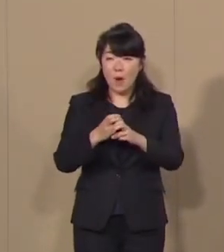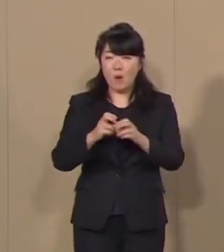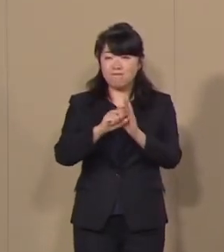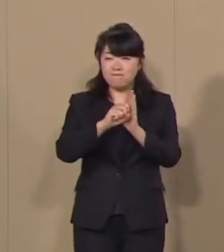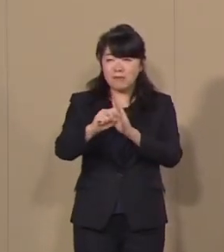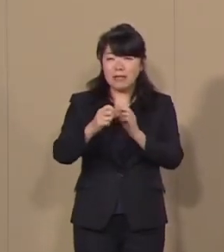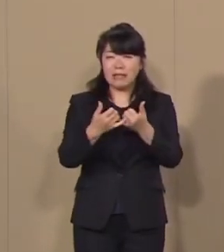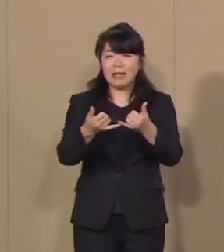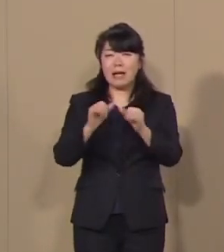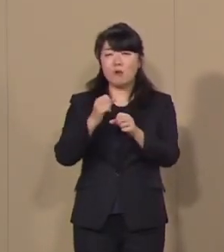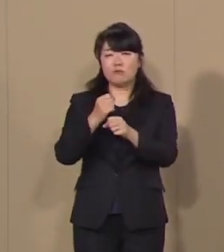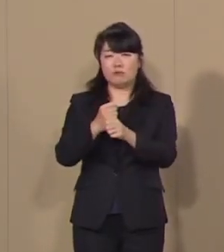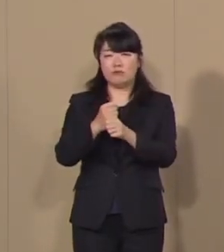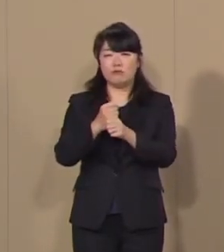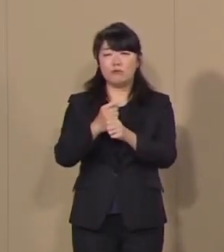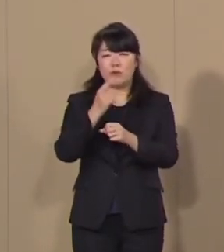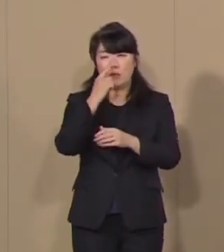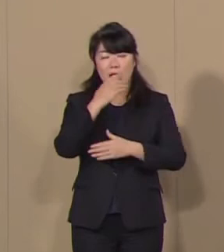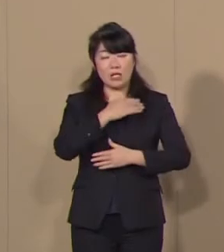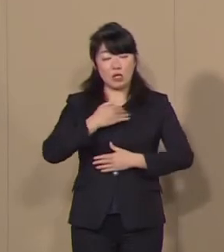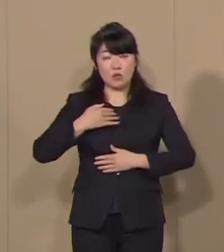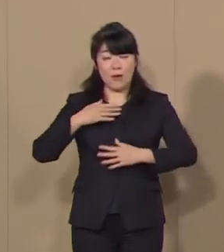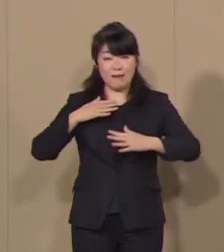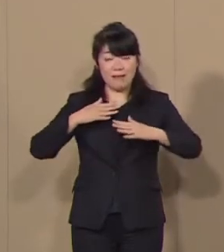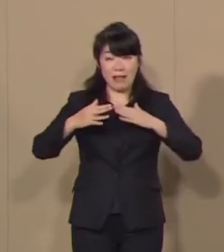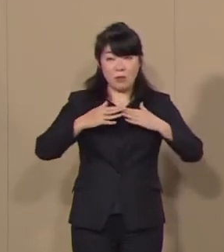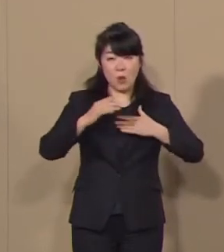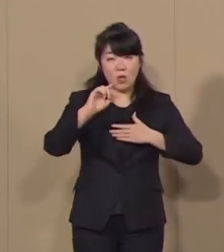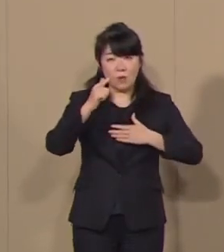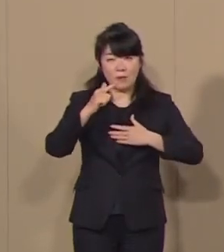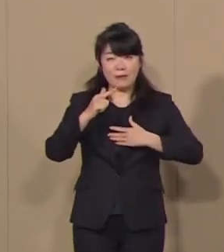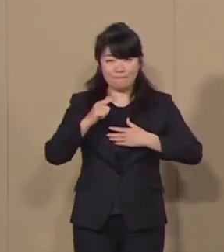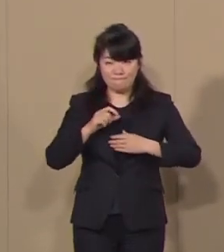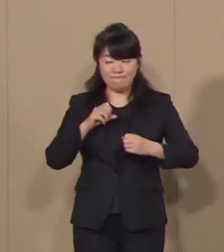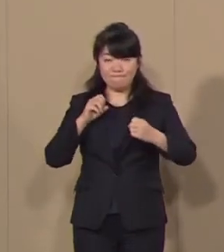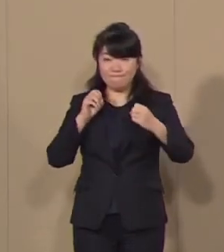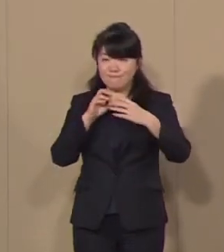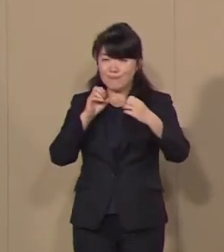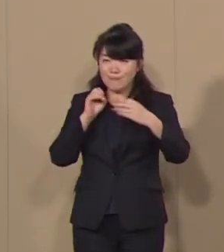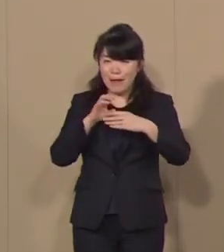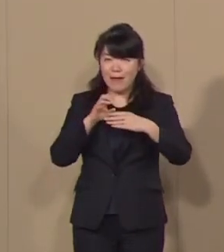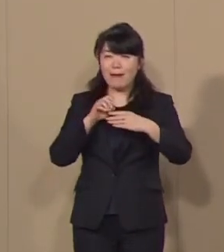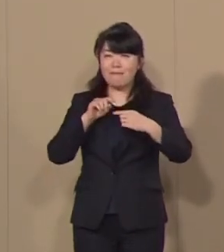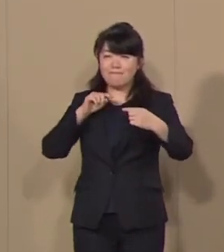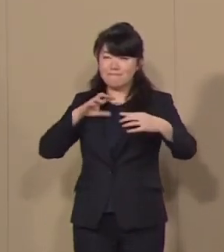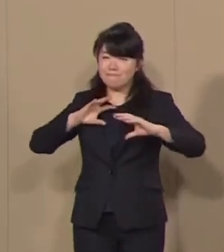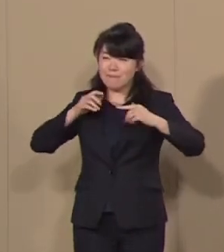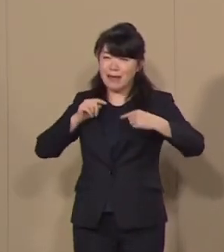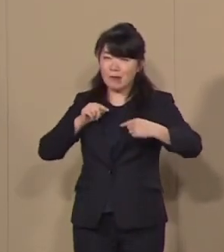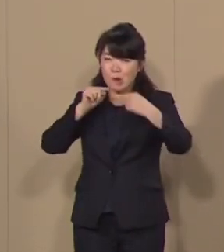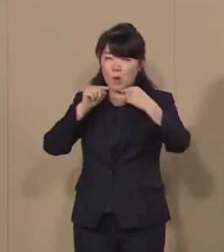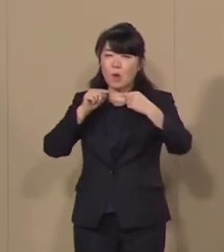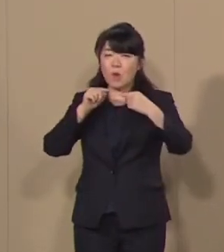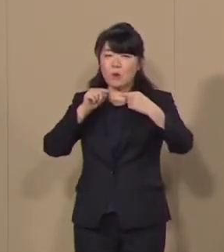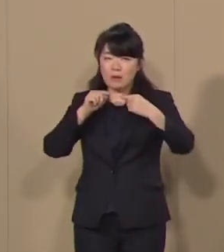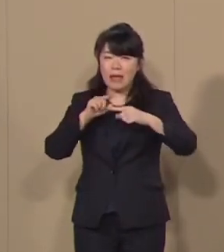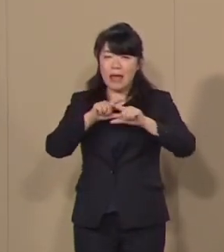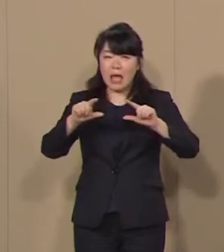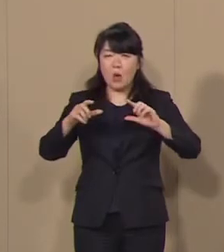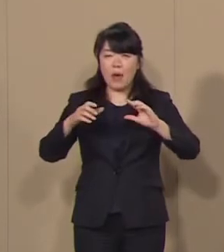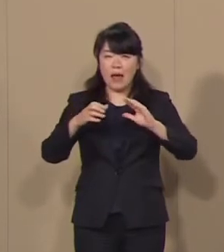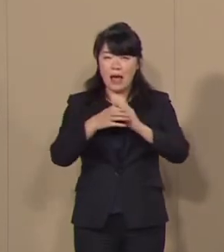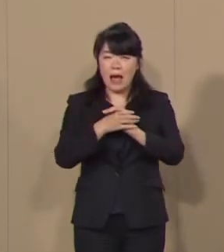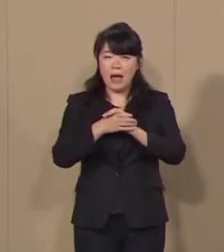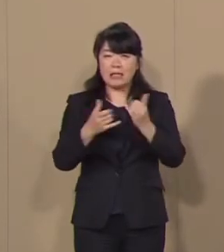ことでです私たちは武力ではなく対話外交で平和な社会を実現していきます